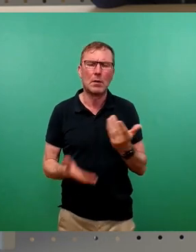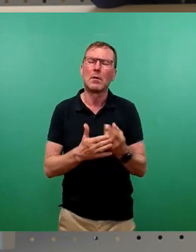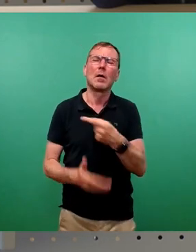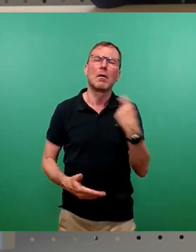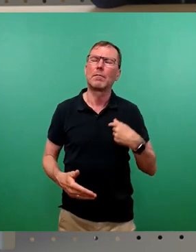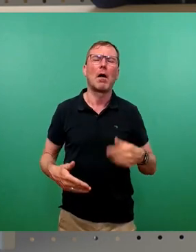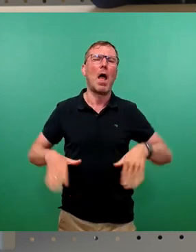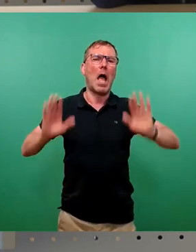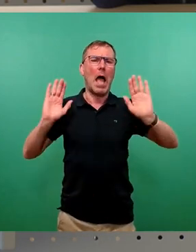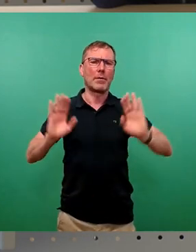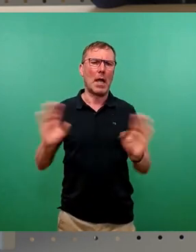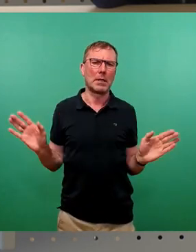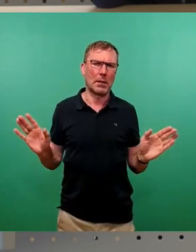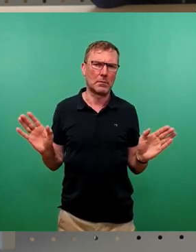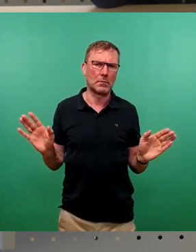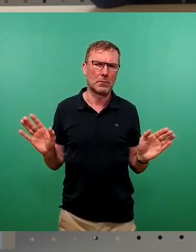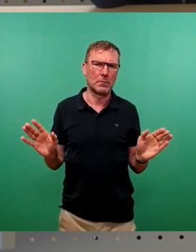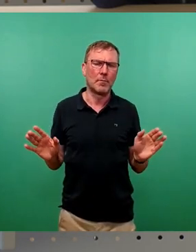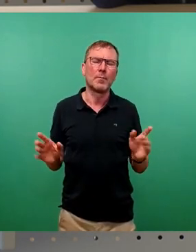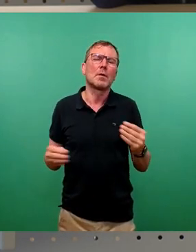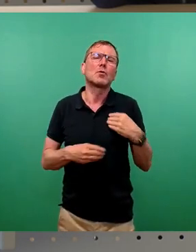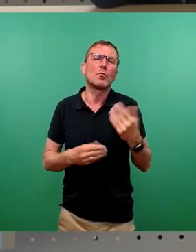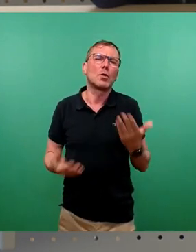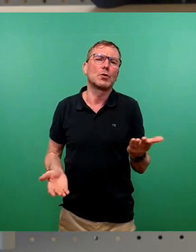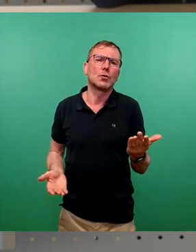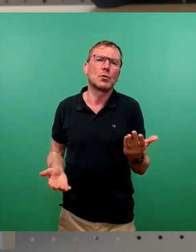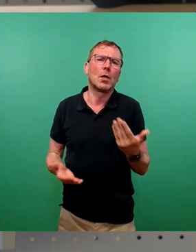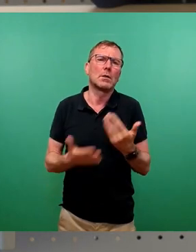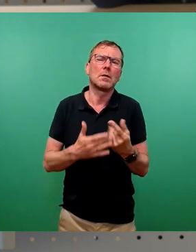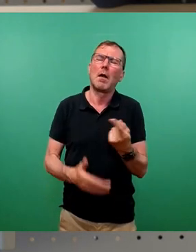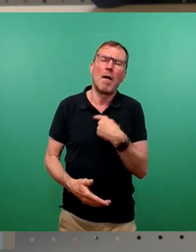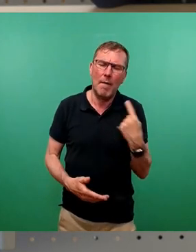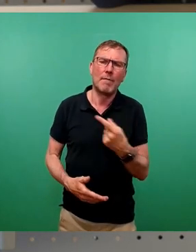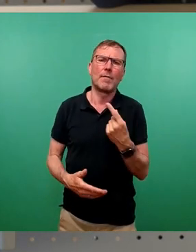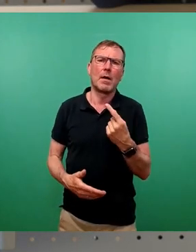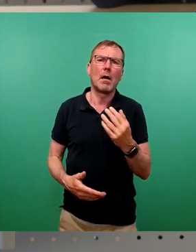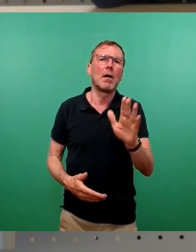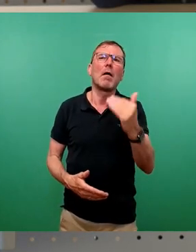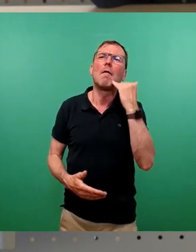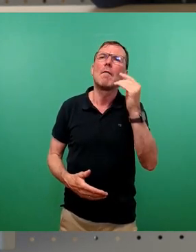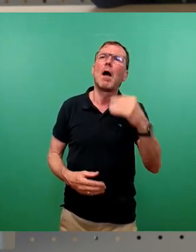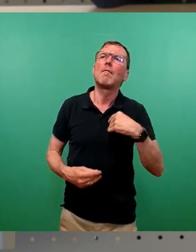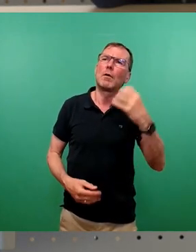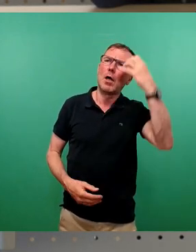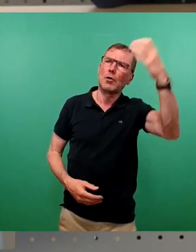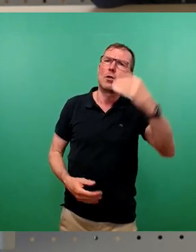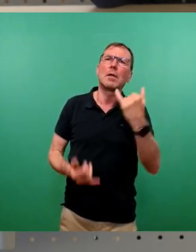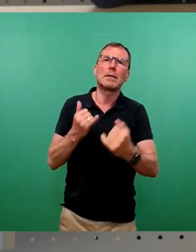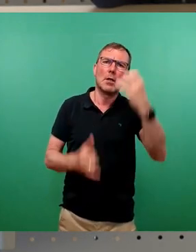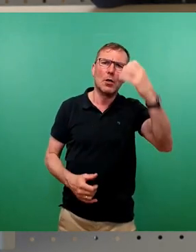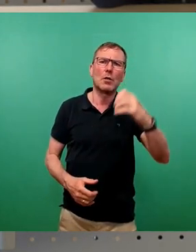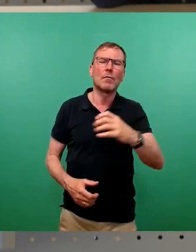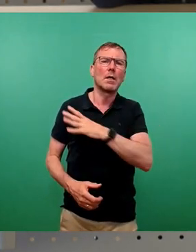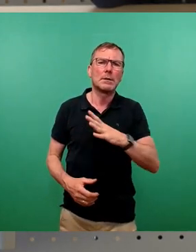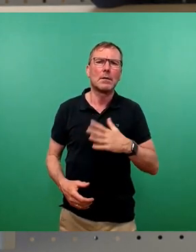auch nicht irgendwie gefragt, das ist ja das Übliche. Von daher, wie hat König da gesagt, der letzte König von Sachsen, macht euren Käse alleine, vielen